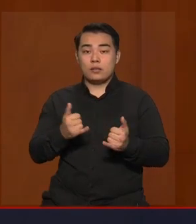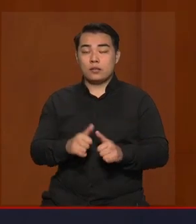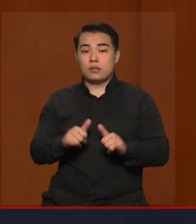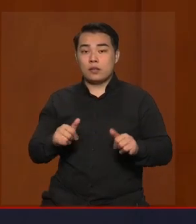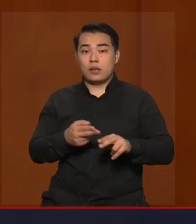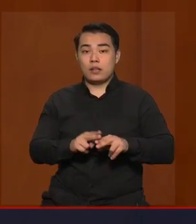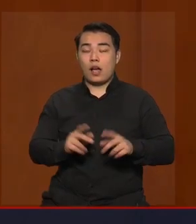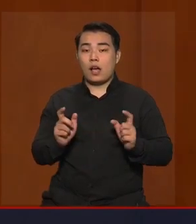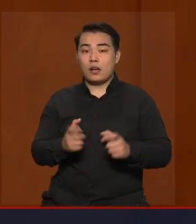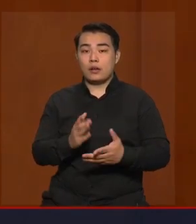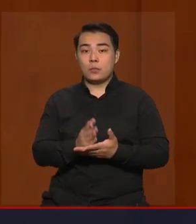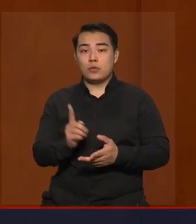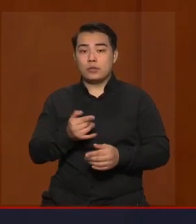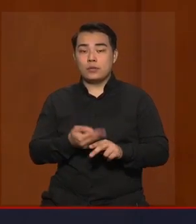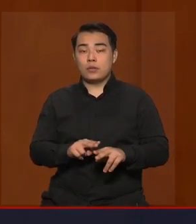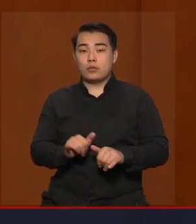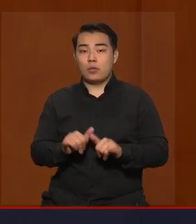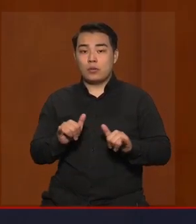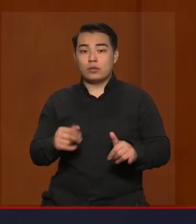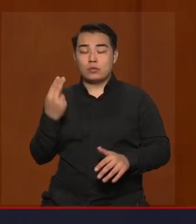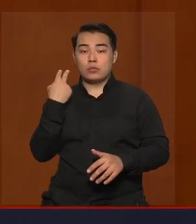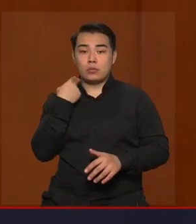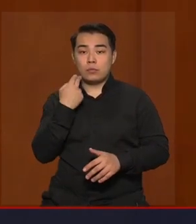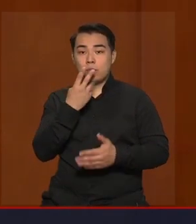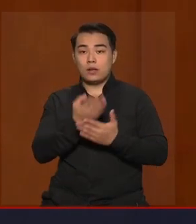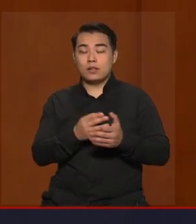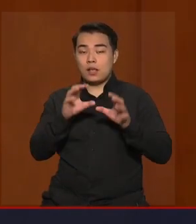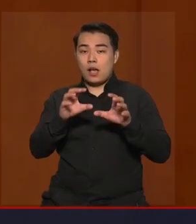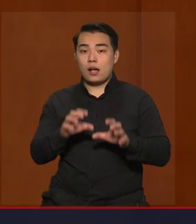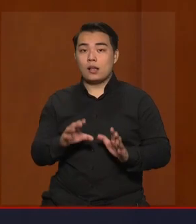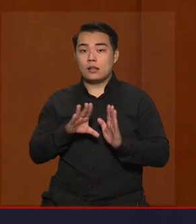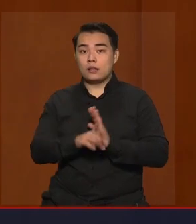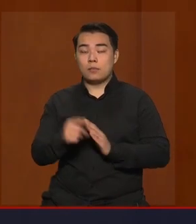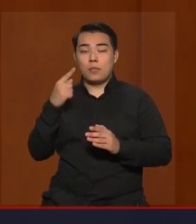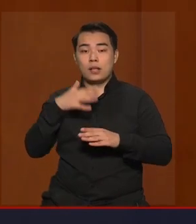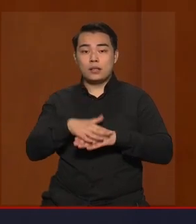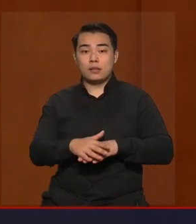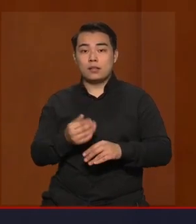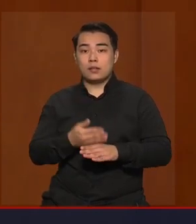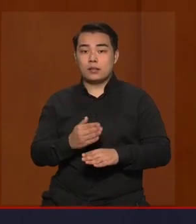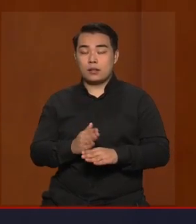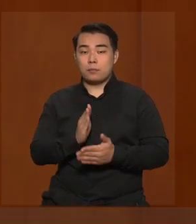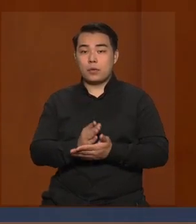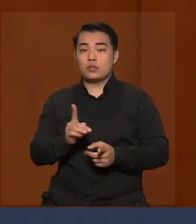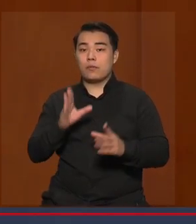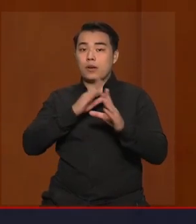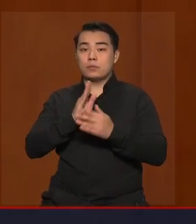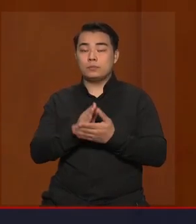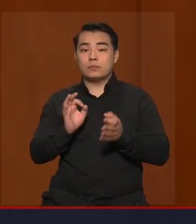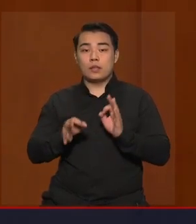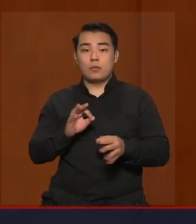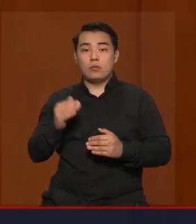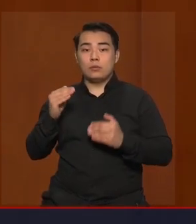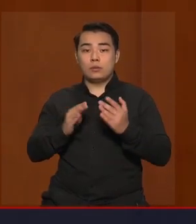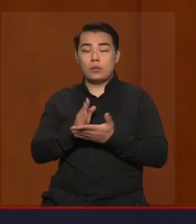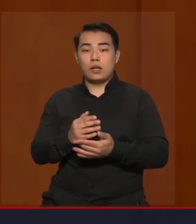Для ограничения чрезмерного роста долговой нагрузки законодательно вводится понятие потребительского кредита, что позволит на нормативном